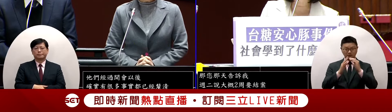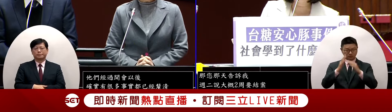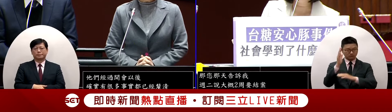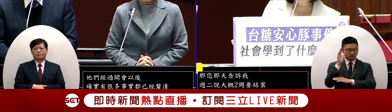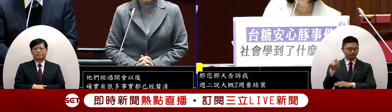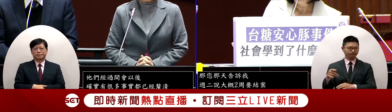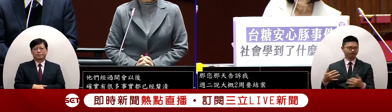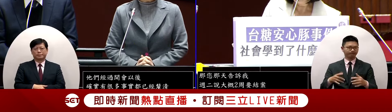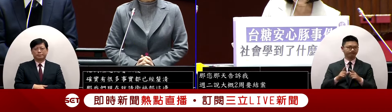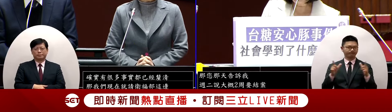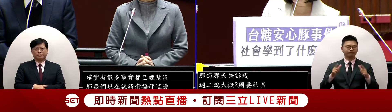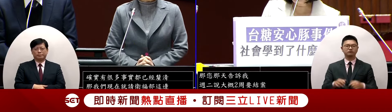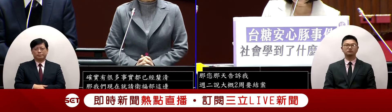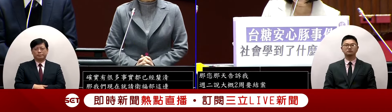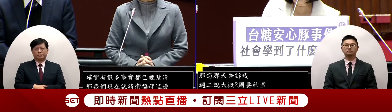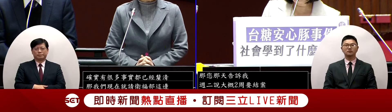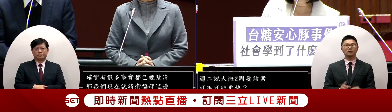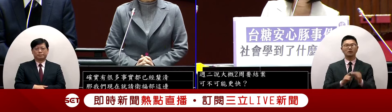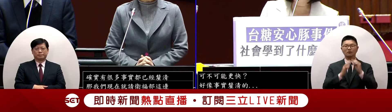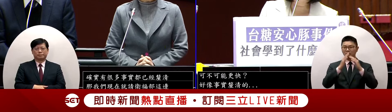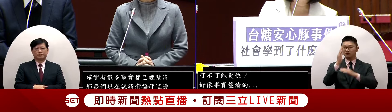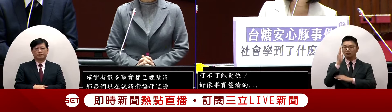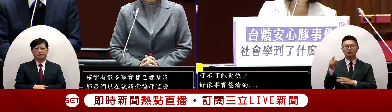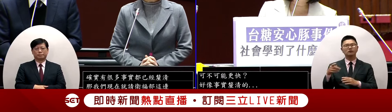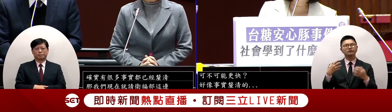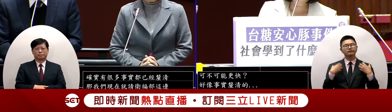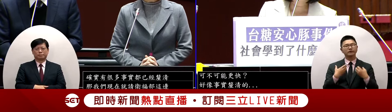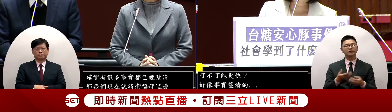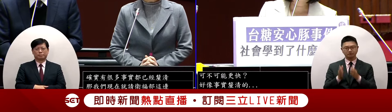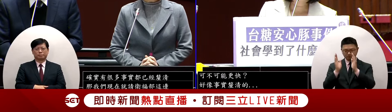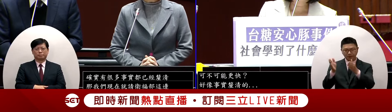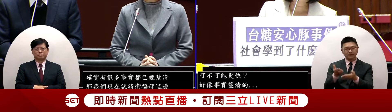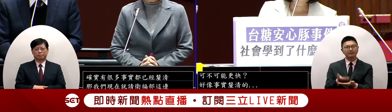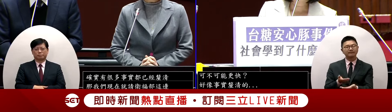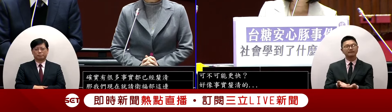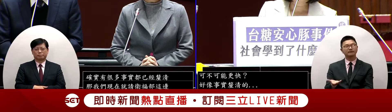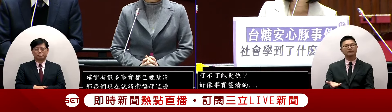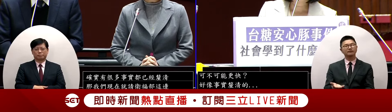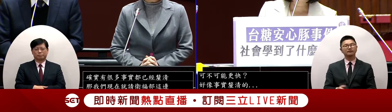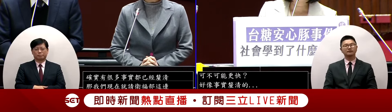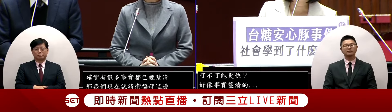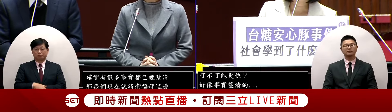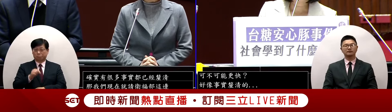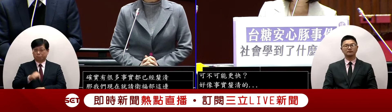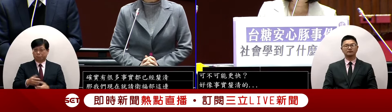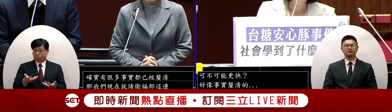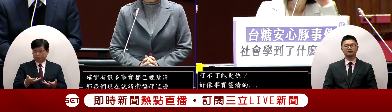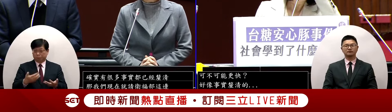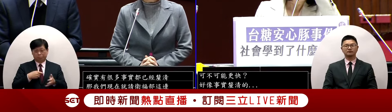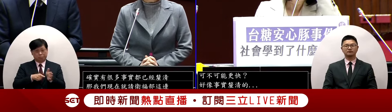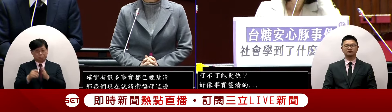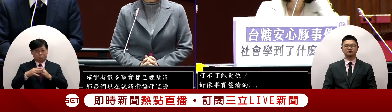大了啦哈。那台中市政府的责任怎么来就责？ 这个部分的话，